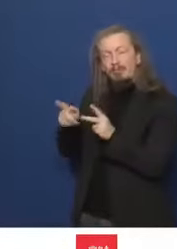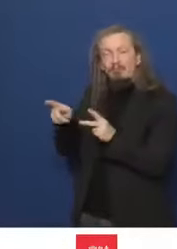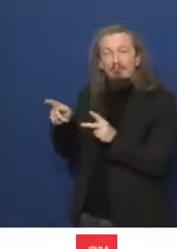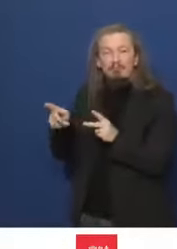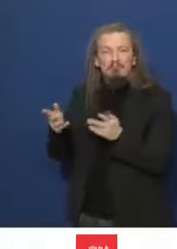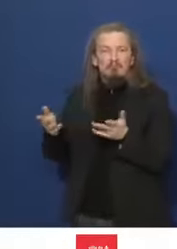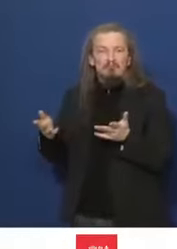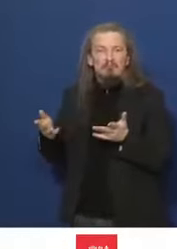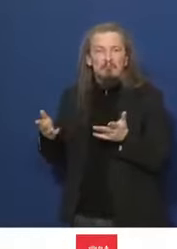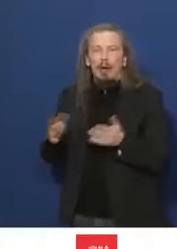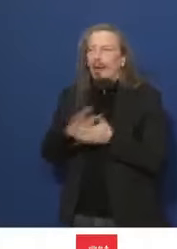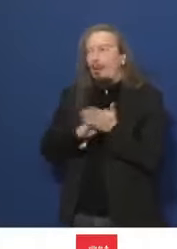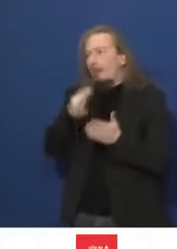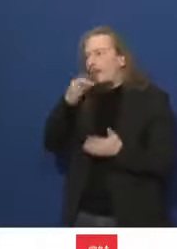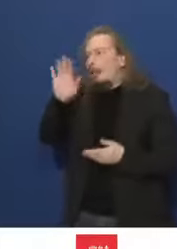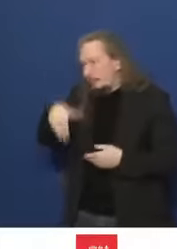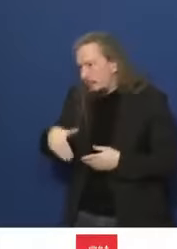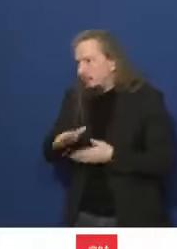des Landes,